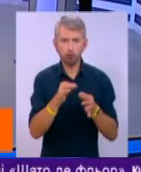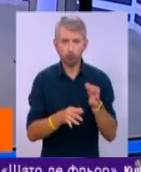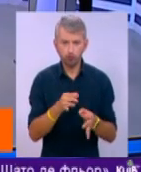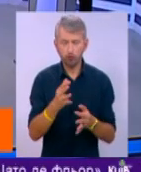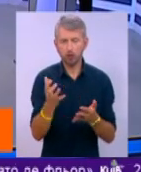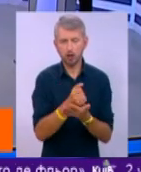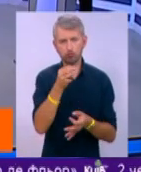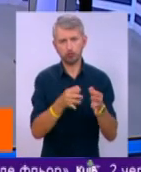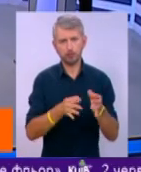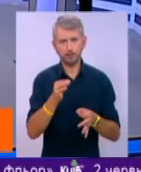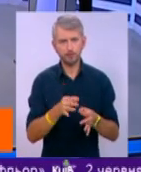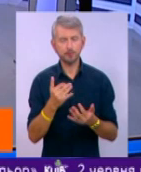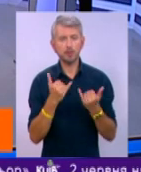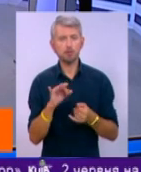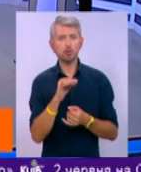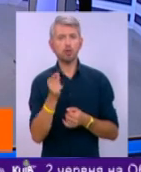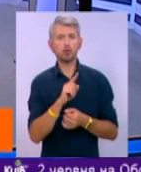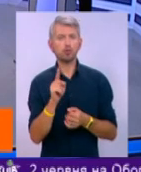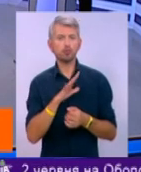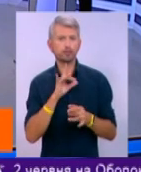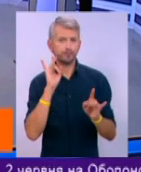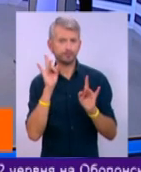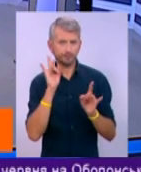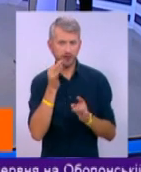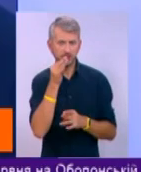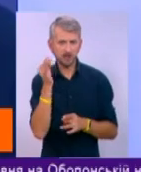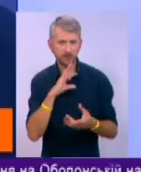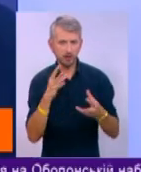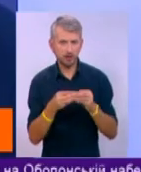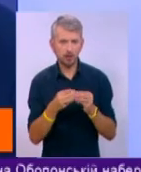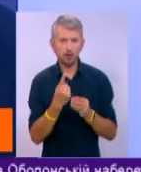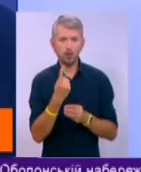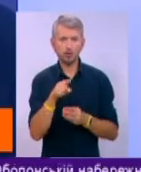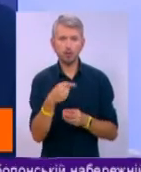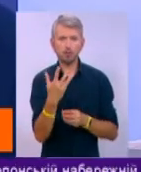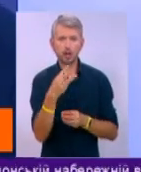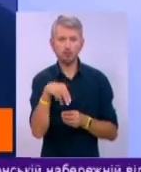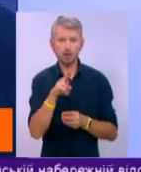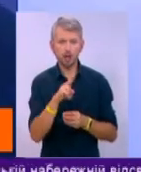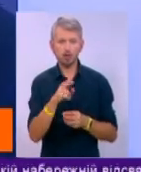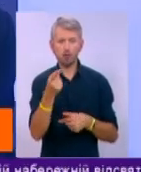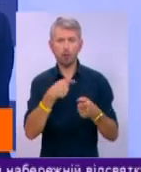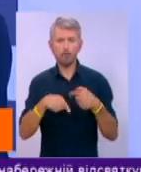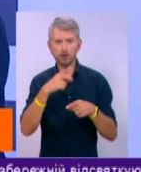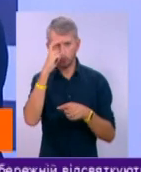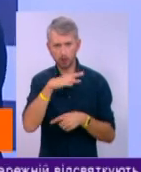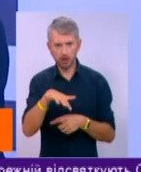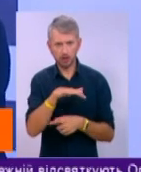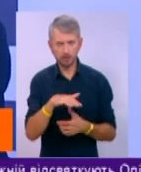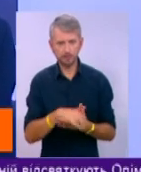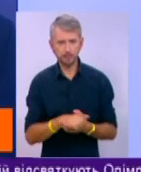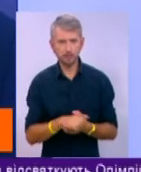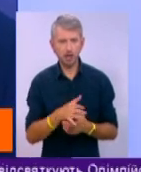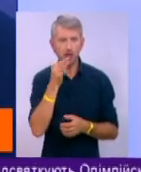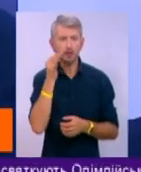от щодо того, що пролунало в звіті. 1,5 мільярда повернуто країні.